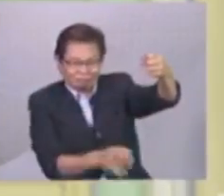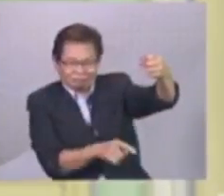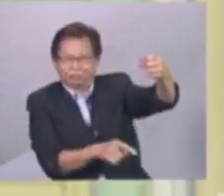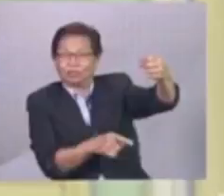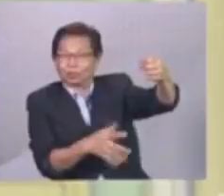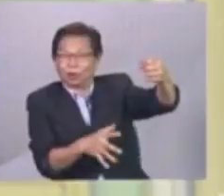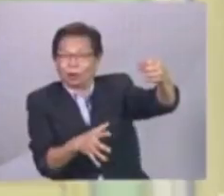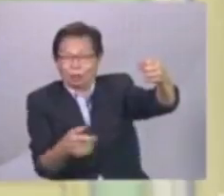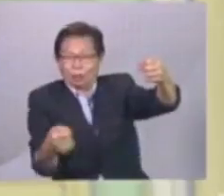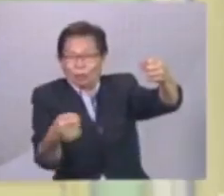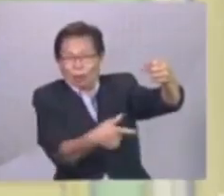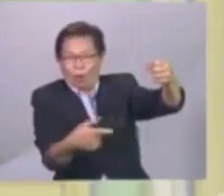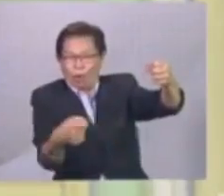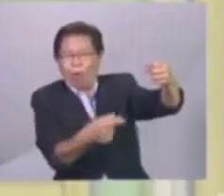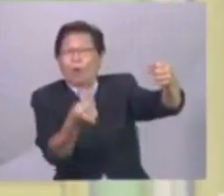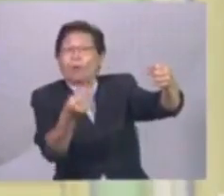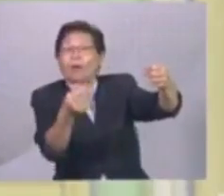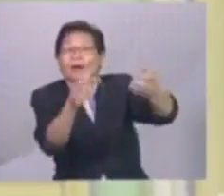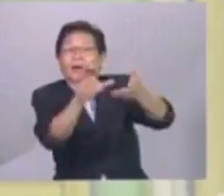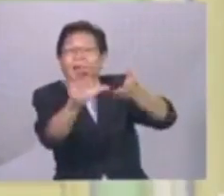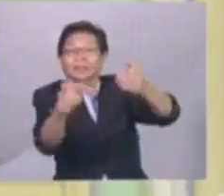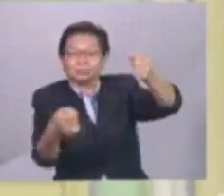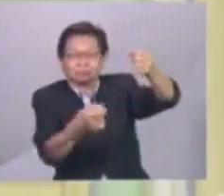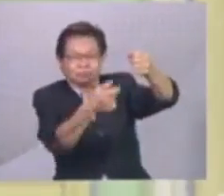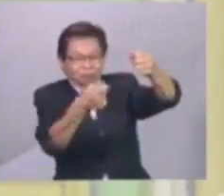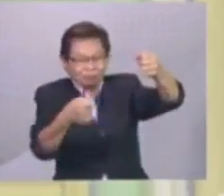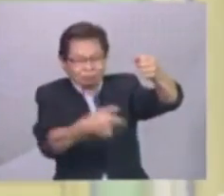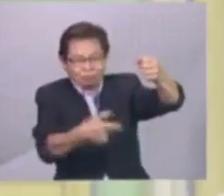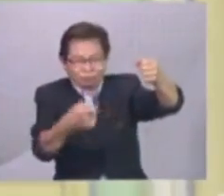pun menerima sumbangan wang tunai sebanyak